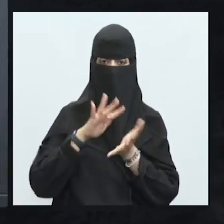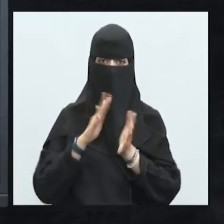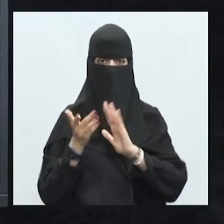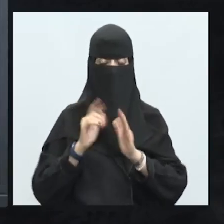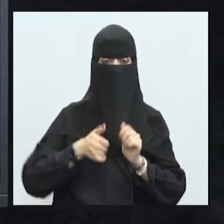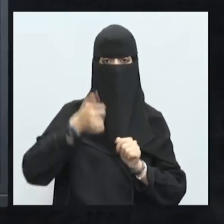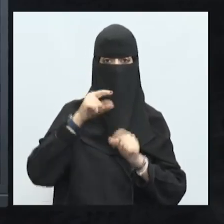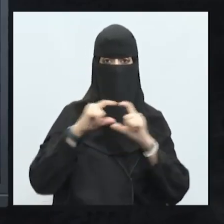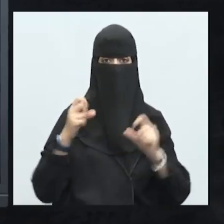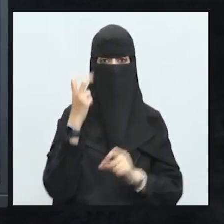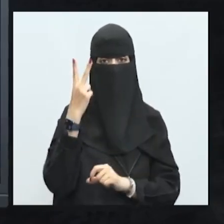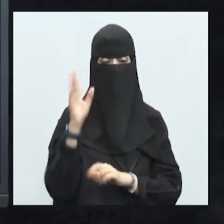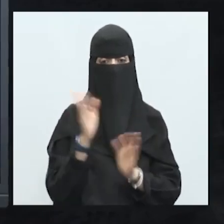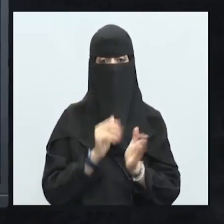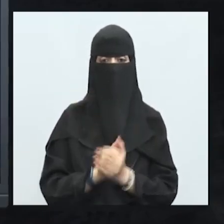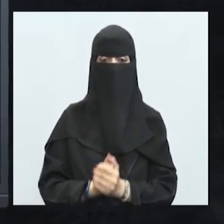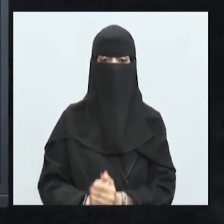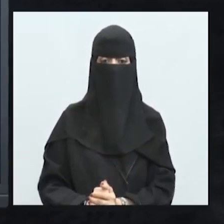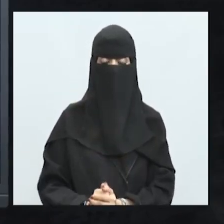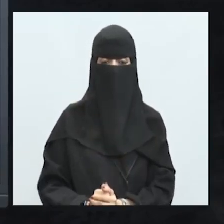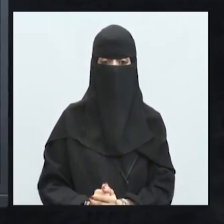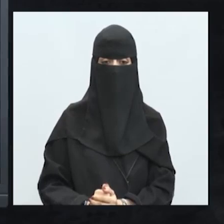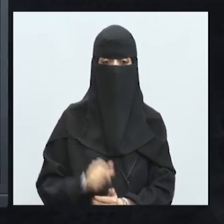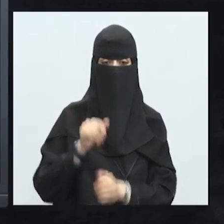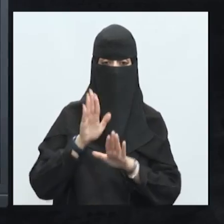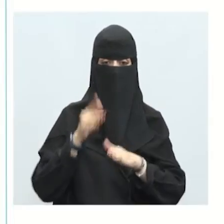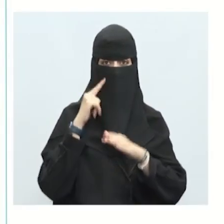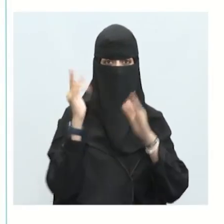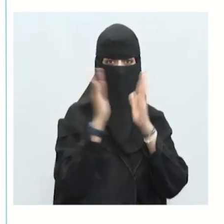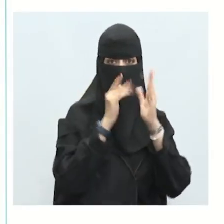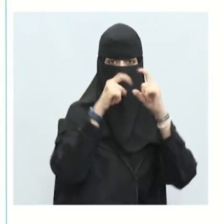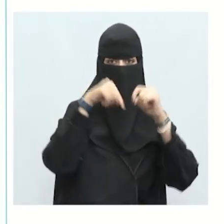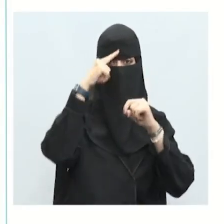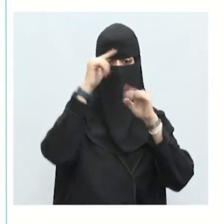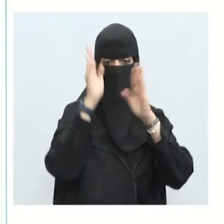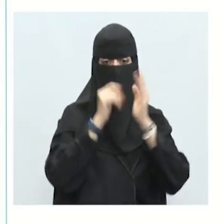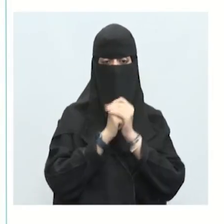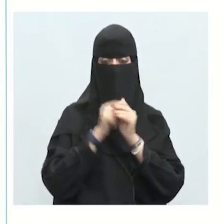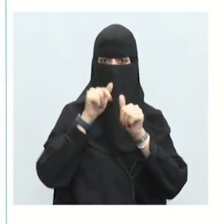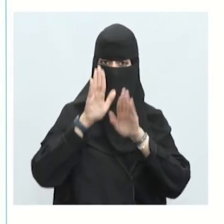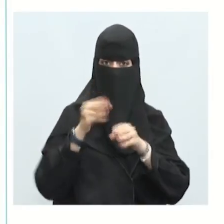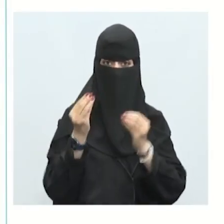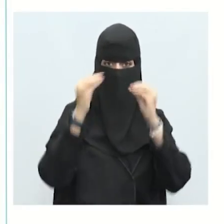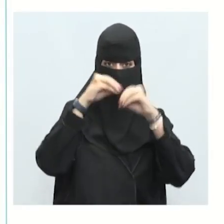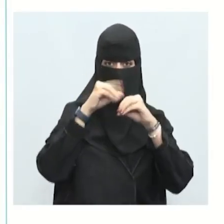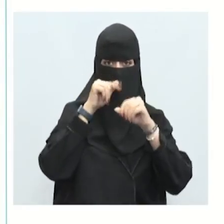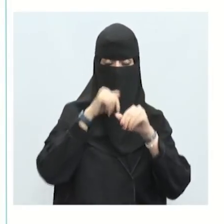يتم تنفيذ العباره اين طيب عندنا هنا في المثال تم اسناد الى المتغير جريد رقم